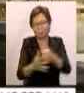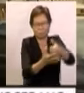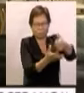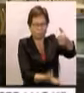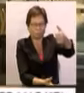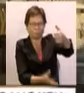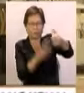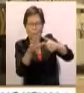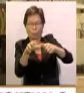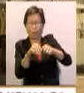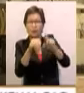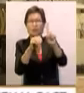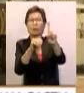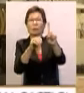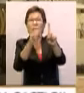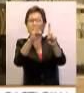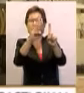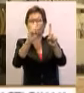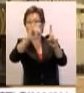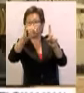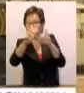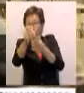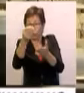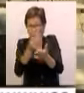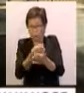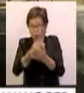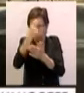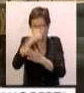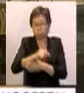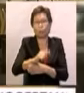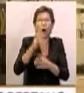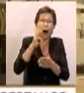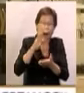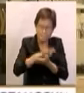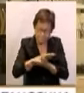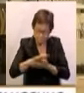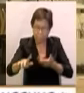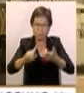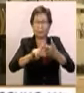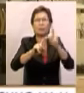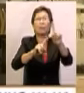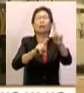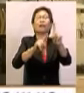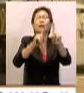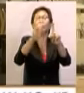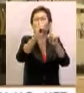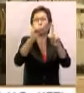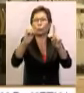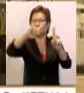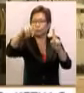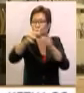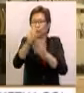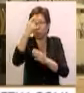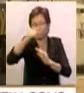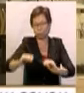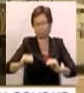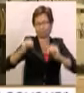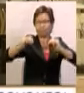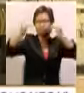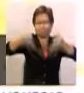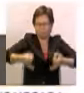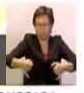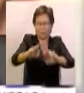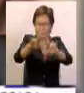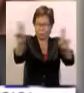tersebut termasuk RM160 juta untuk bekalan air bersih dan RM100 juta untuk menaik taraf